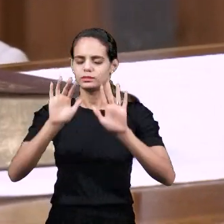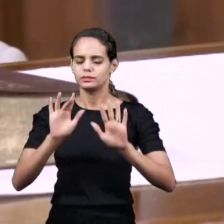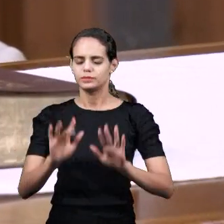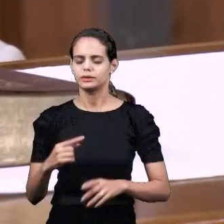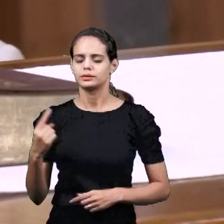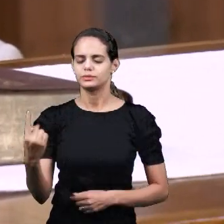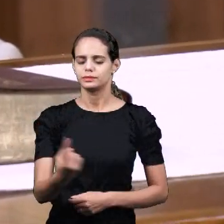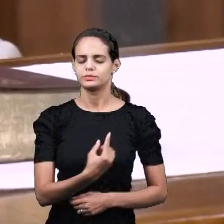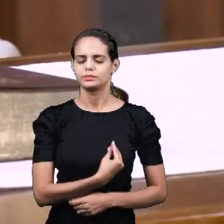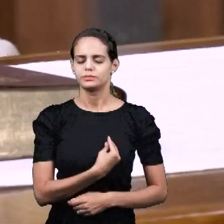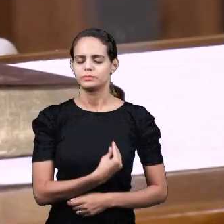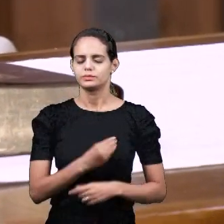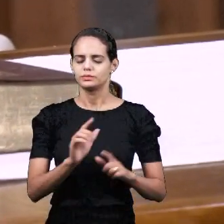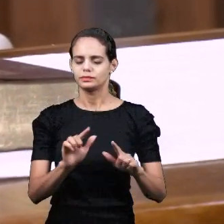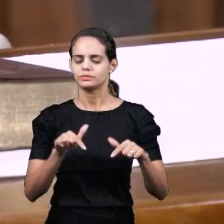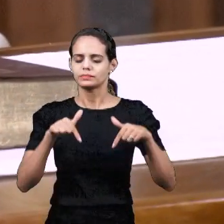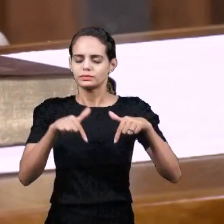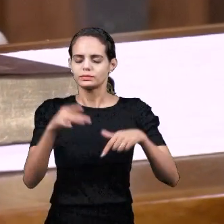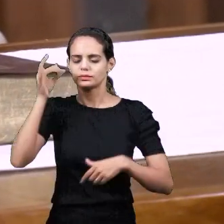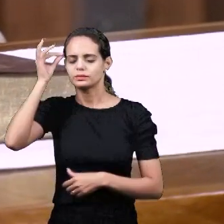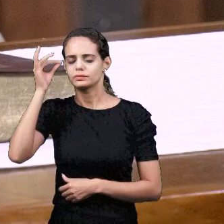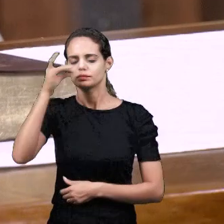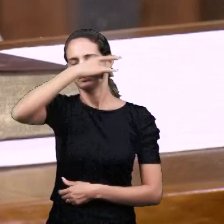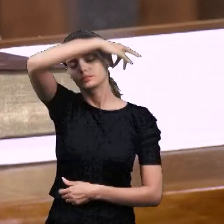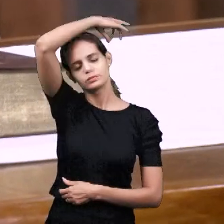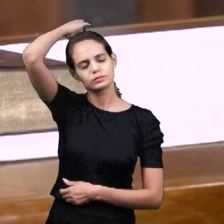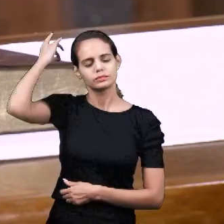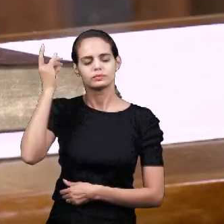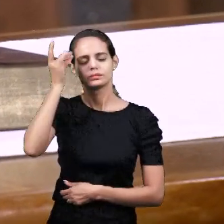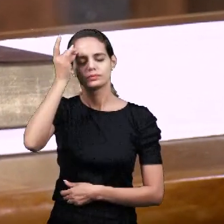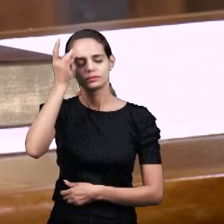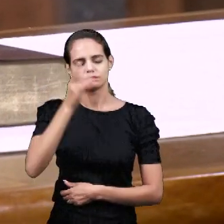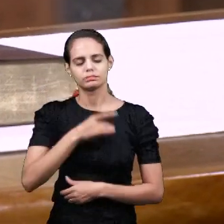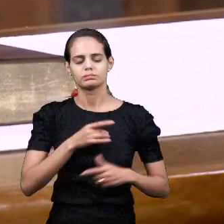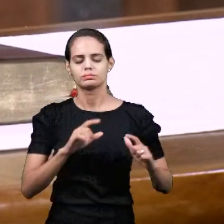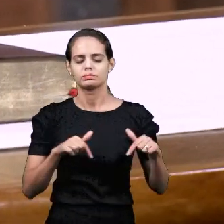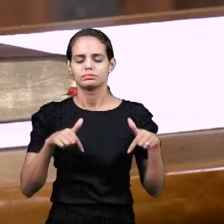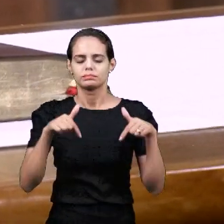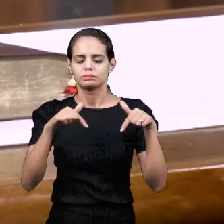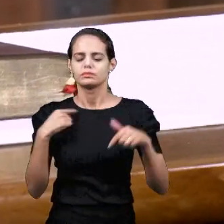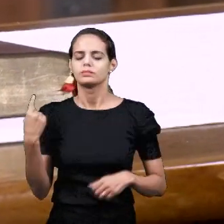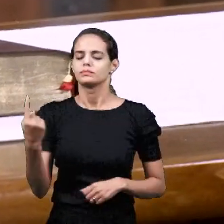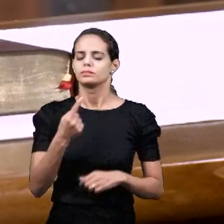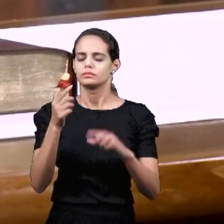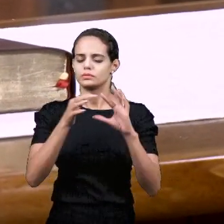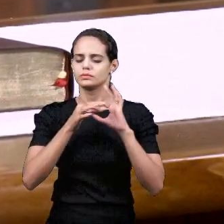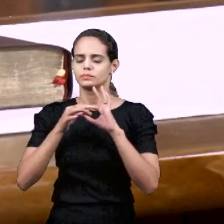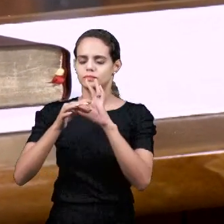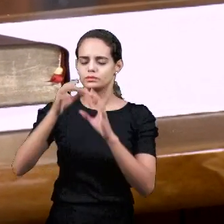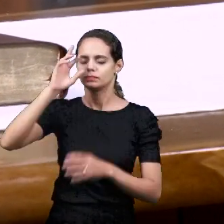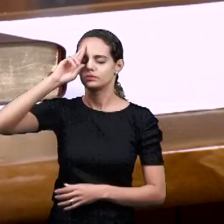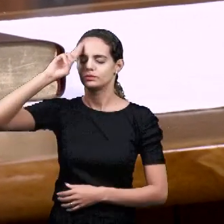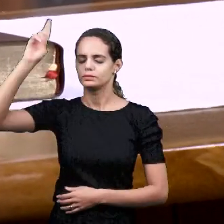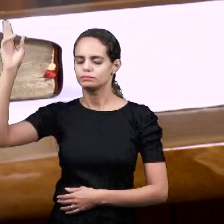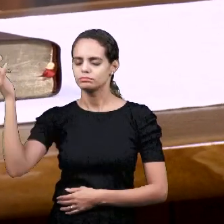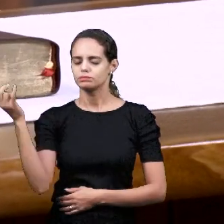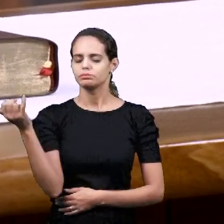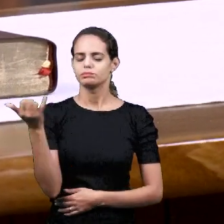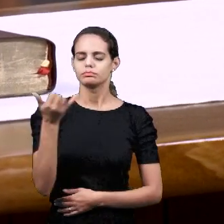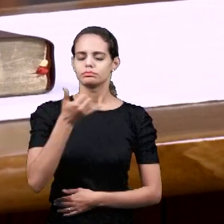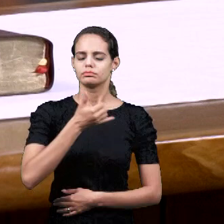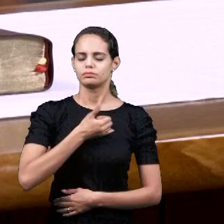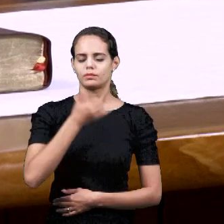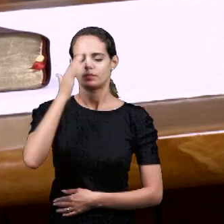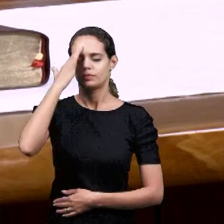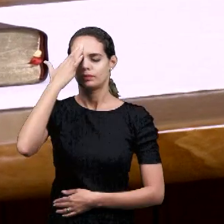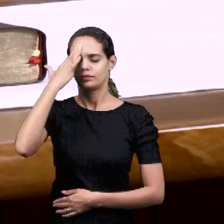l'opération de ton esprit, la condition d'être en communion avec toi et entendre ta voix et avoir ton